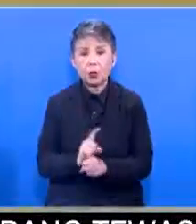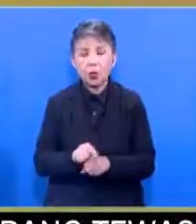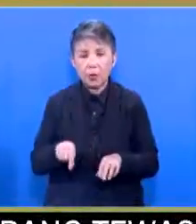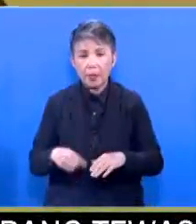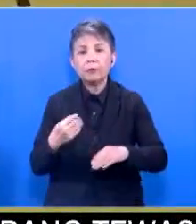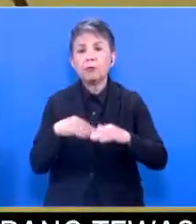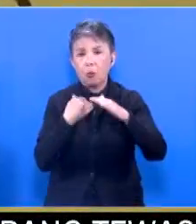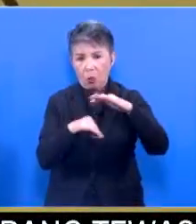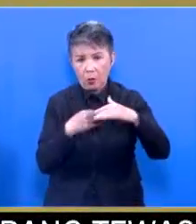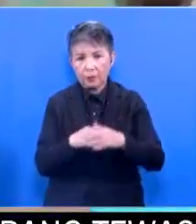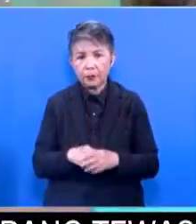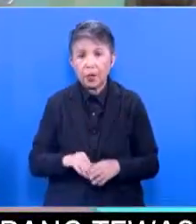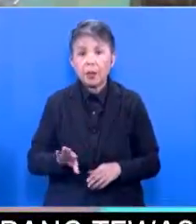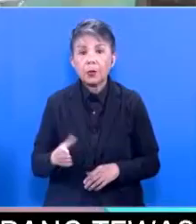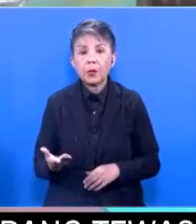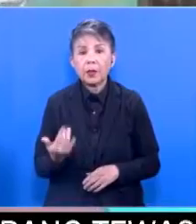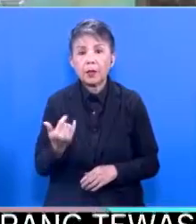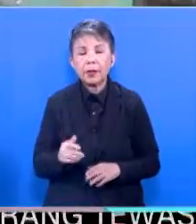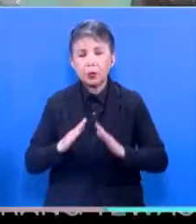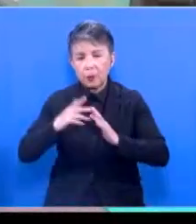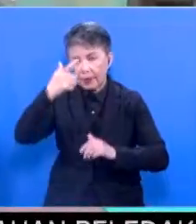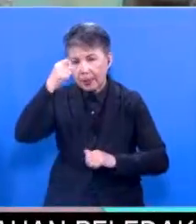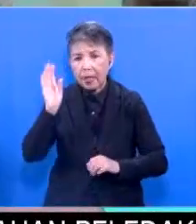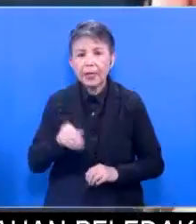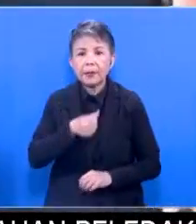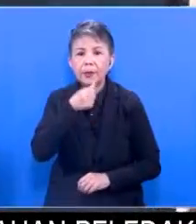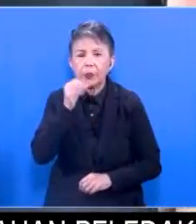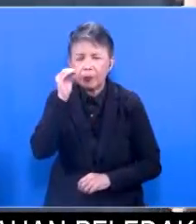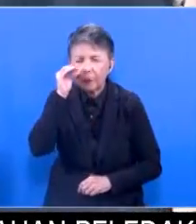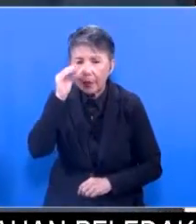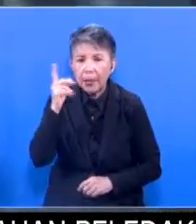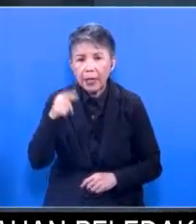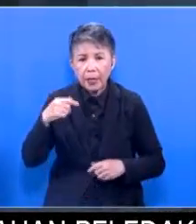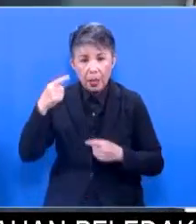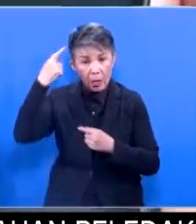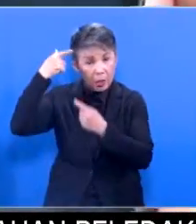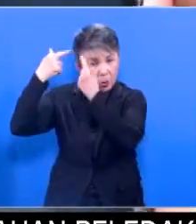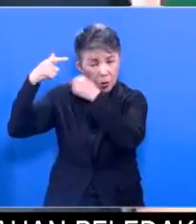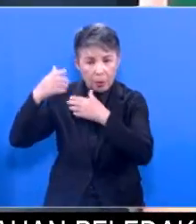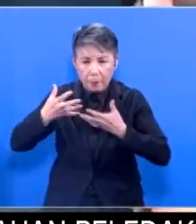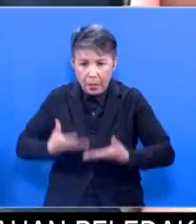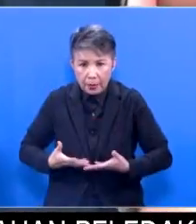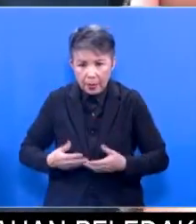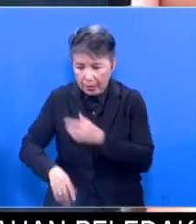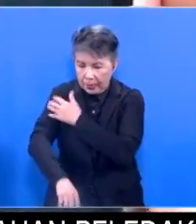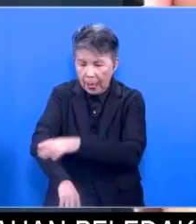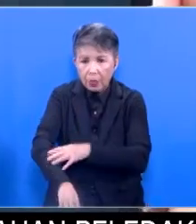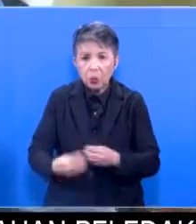mal. Korban menghembuskan napas terakhir di rumah sakit pada Minggu dini hari akibat luka berat di kepala dan luka bakar di